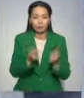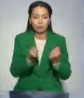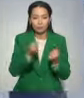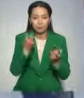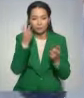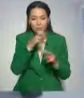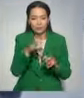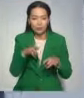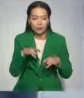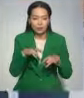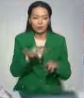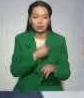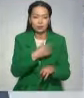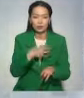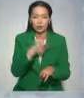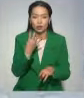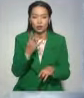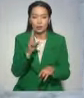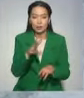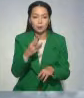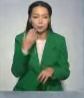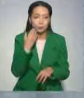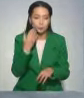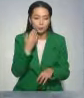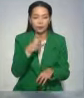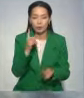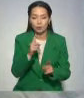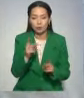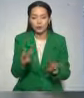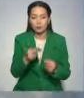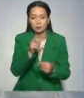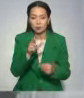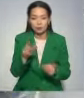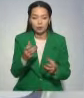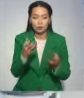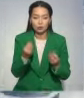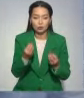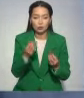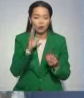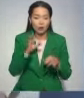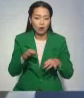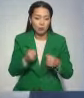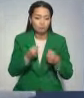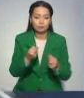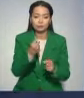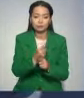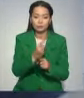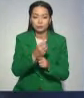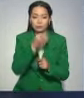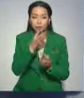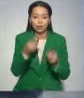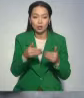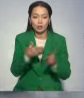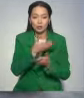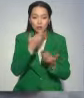незаметно преодолеть путь в 4 километра предполагают Спасатели официально ледовая переправа еще не открыта лед на Бухтарме Тонкий и не